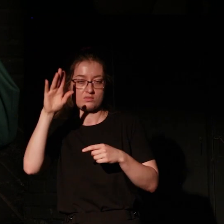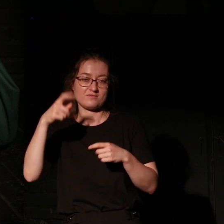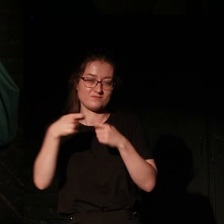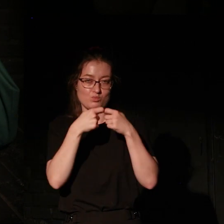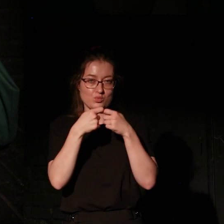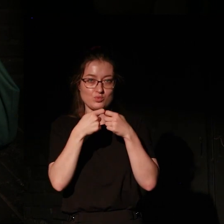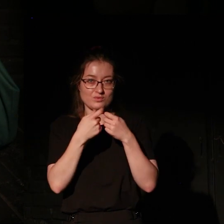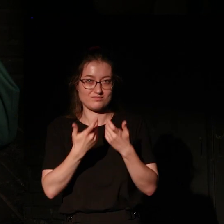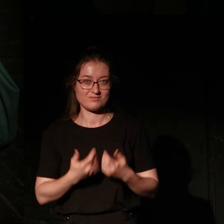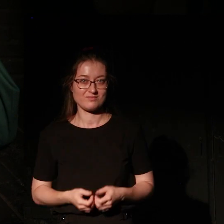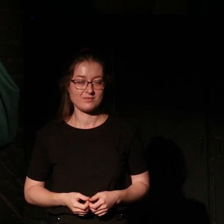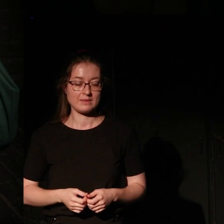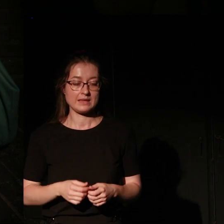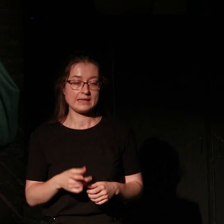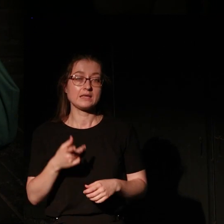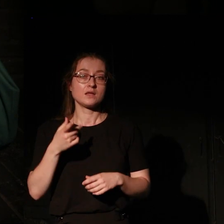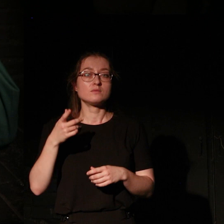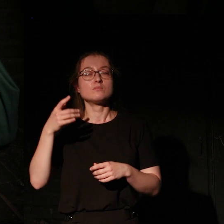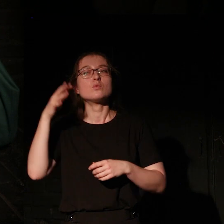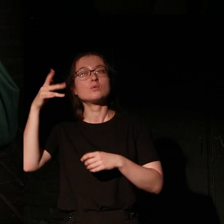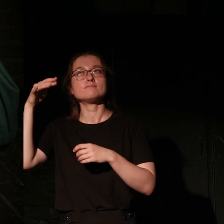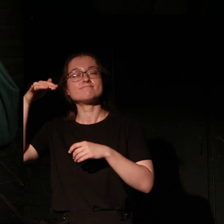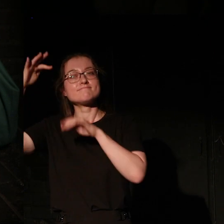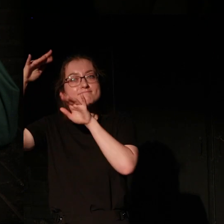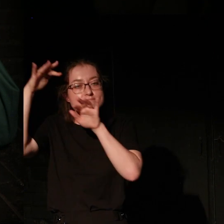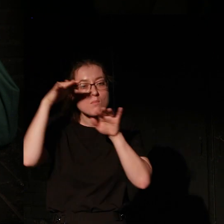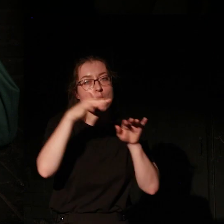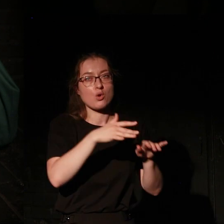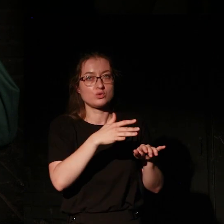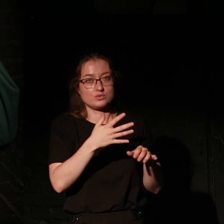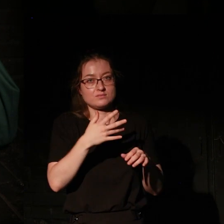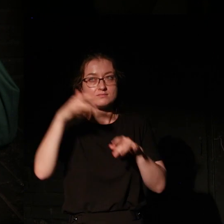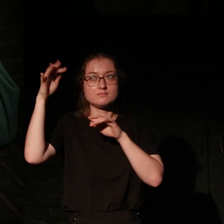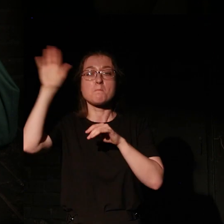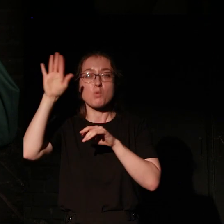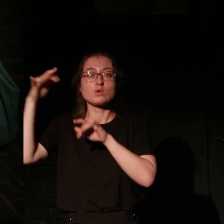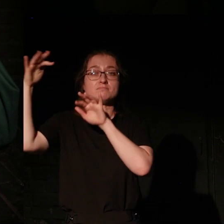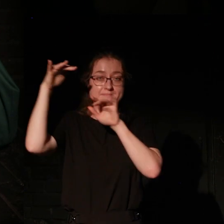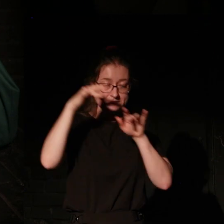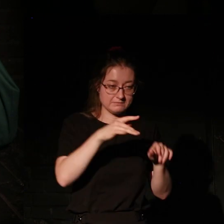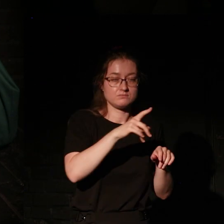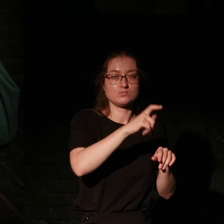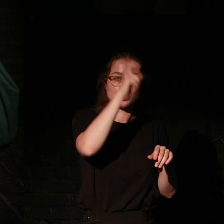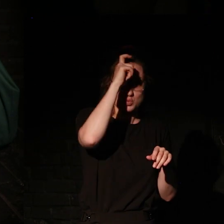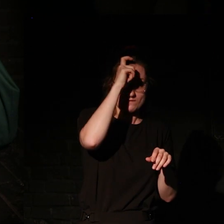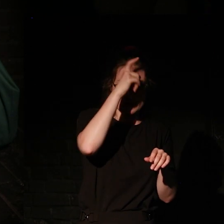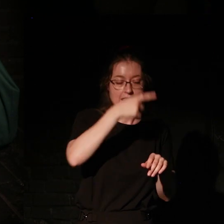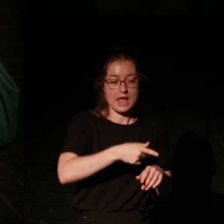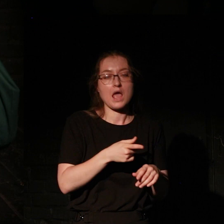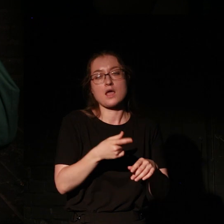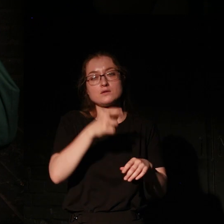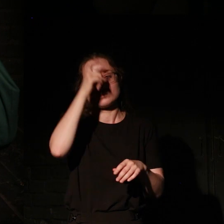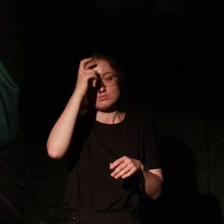jest tam Słowo Boże, ale pochodzi również od człowieka, a więc to Słowo Boże ubrane jest